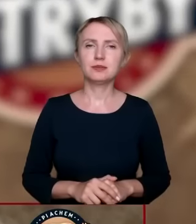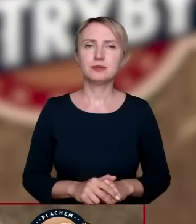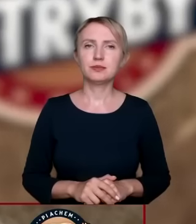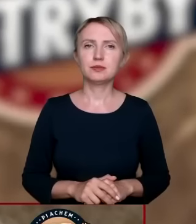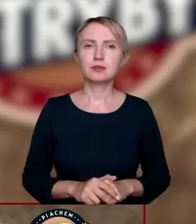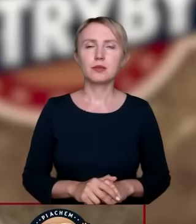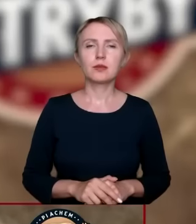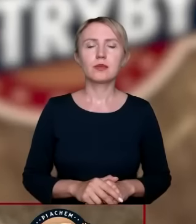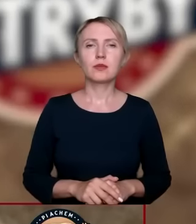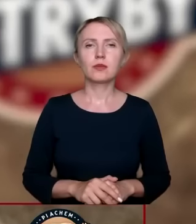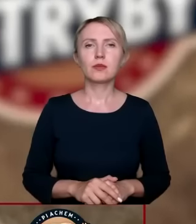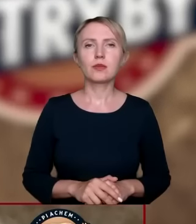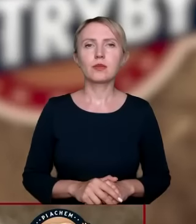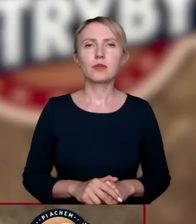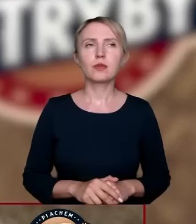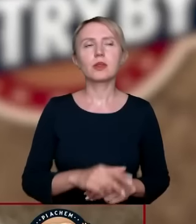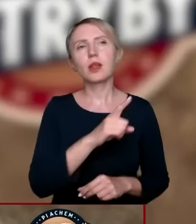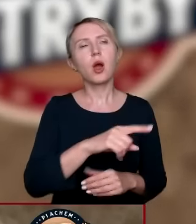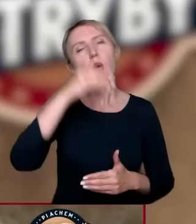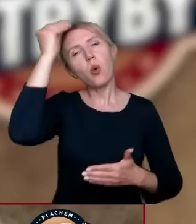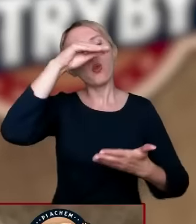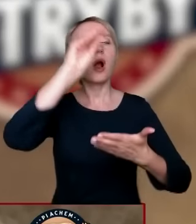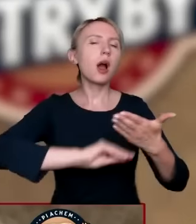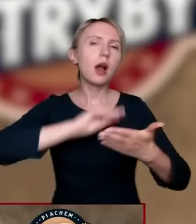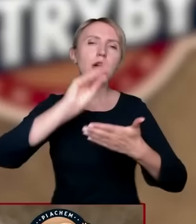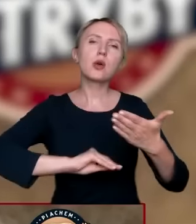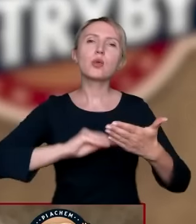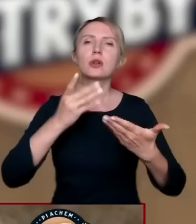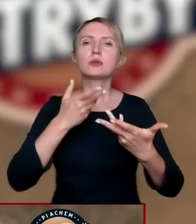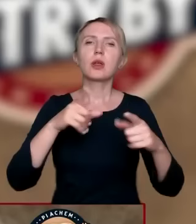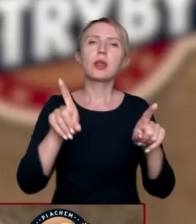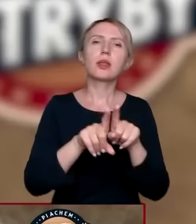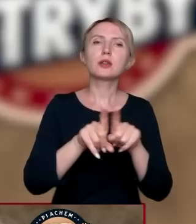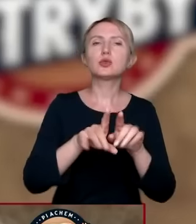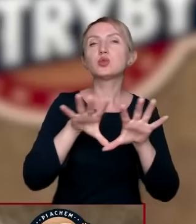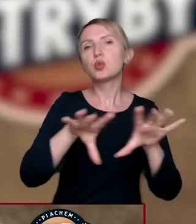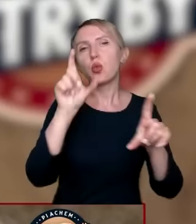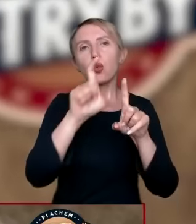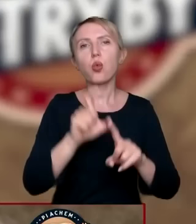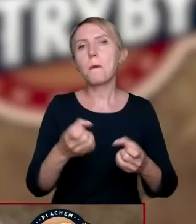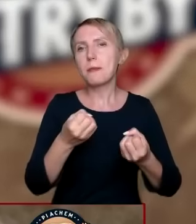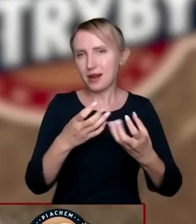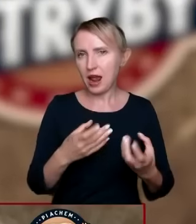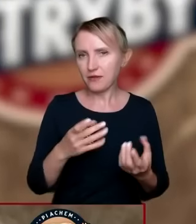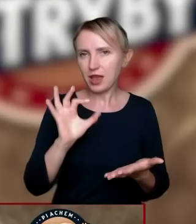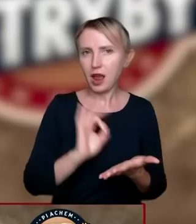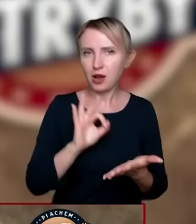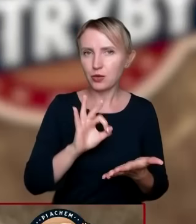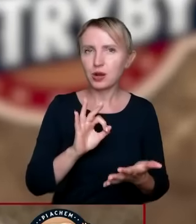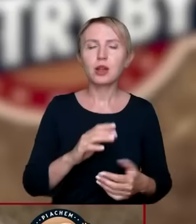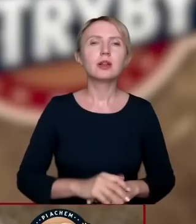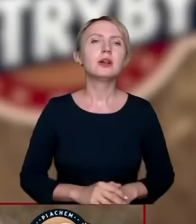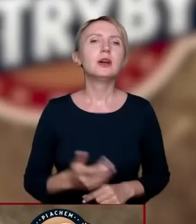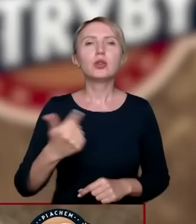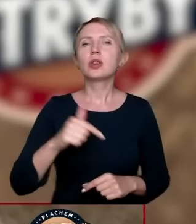uczone tyrady, których jest bardzo dużo takiej grypsery, na przykład prawniczej w tym przypadku, ale to niekoniecznie o